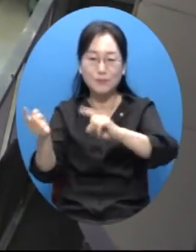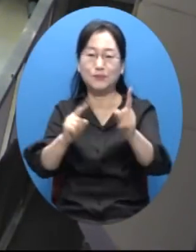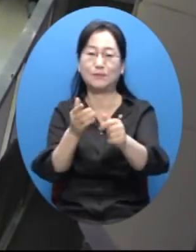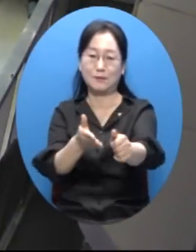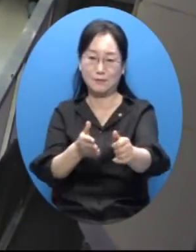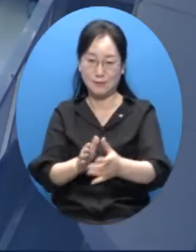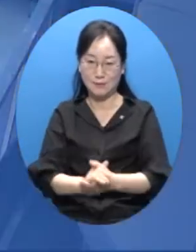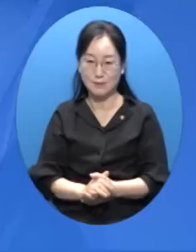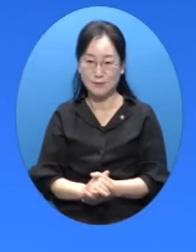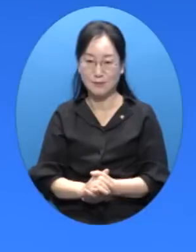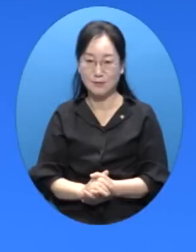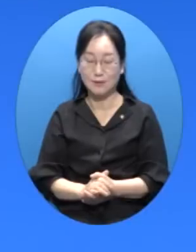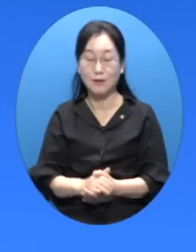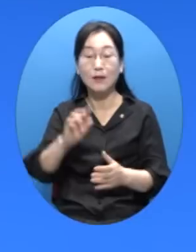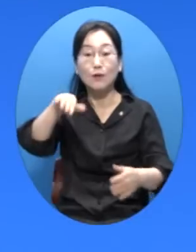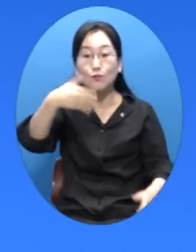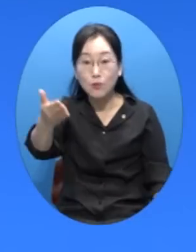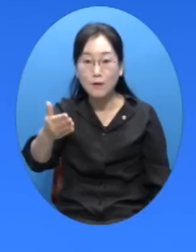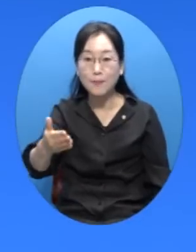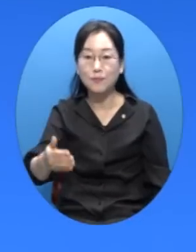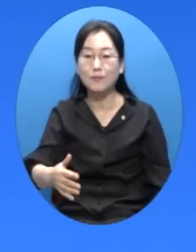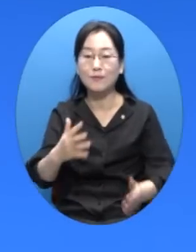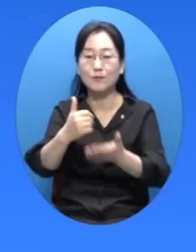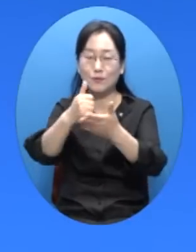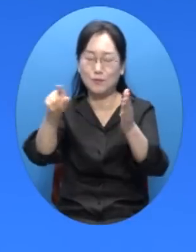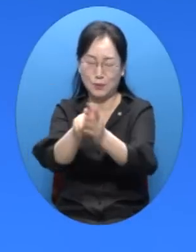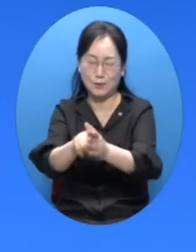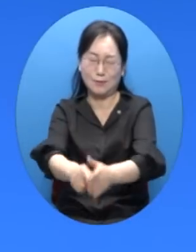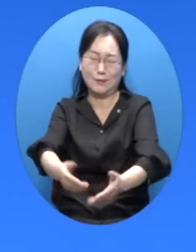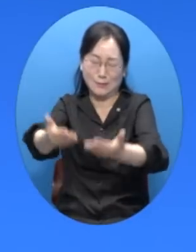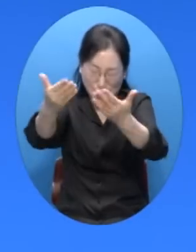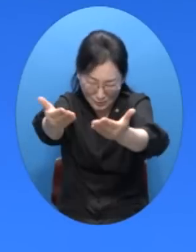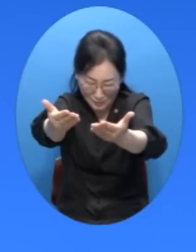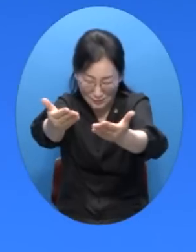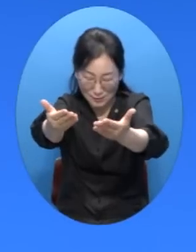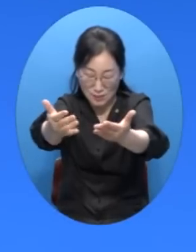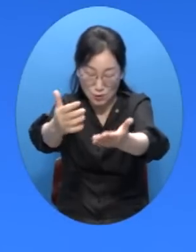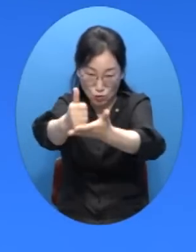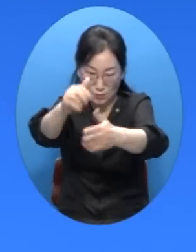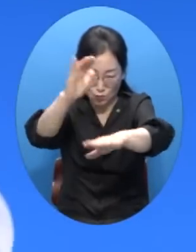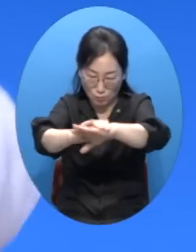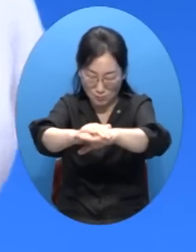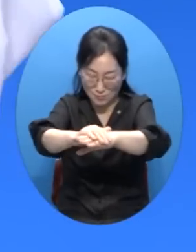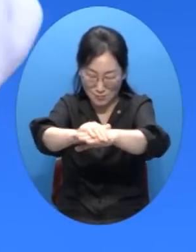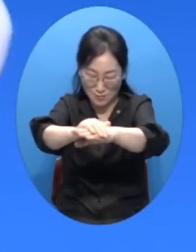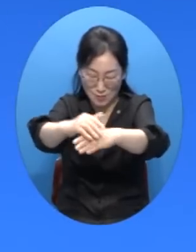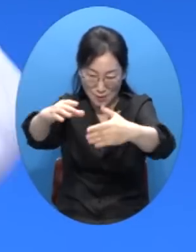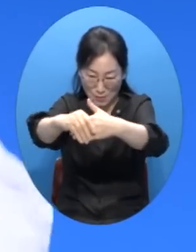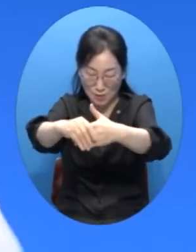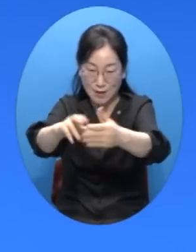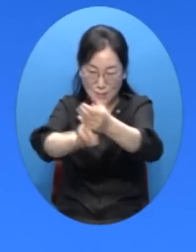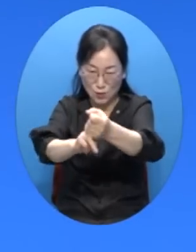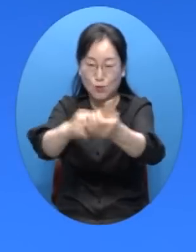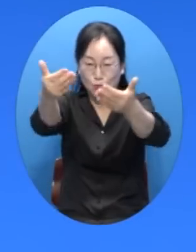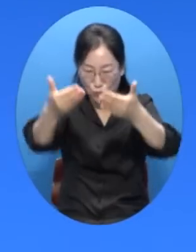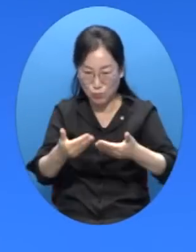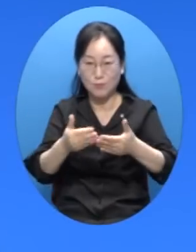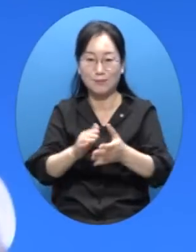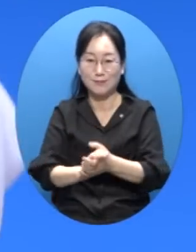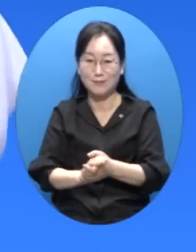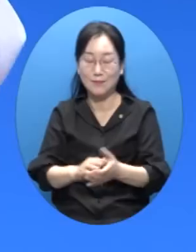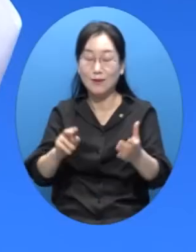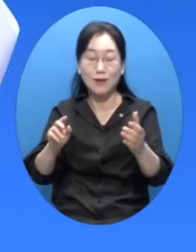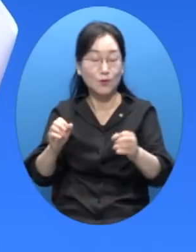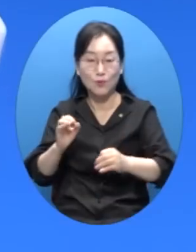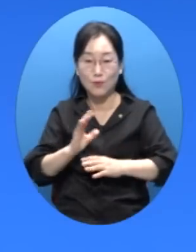바랍니다. 그리고 나서 여러분이 주 앞에 믿음의 손을 내밀 때 주님이 그 손을 붙들어 주시고 기적을 행하여 주실 것입니다.